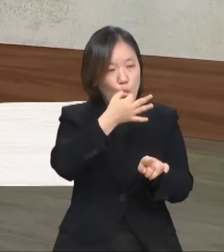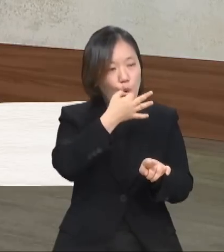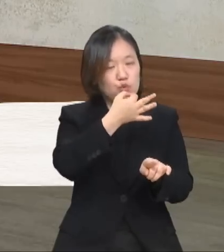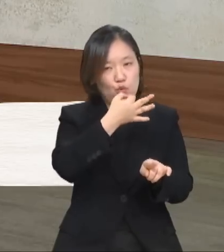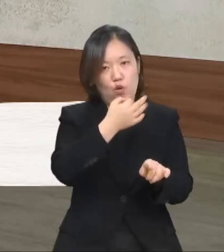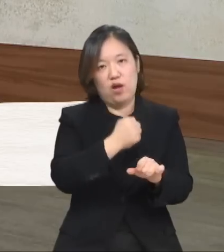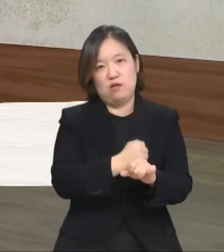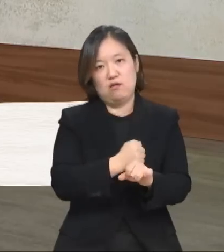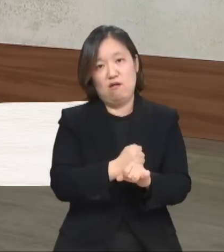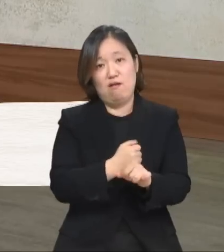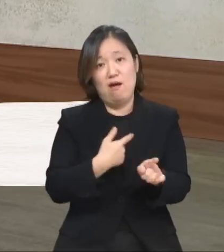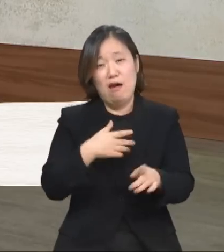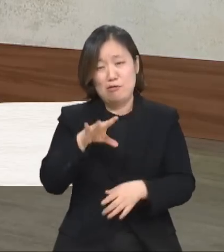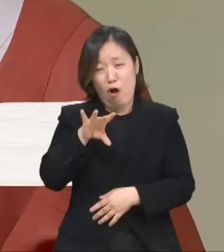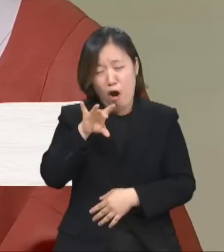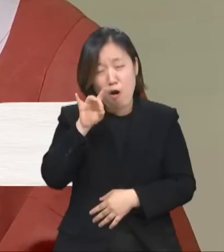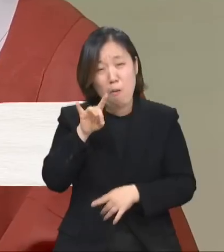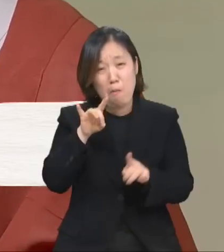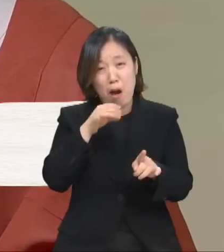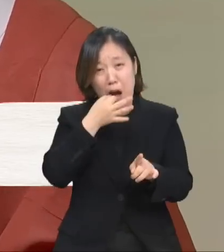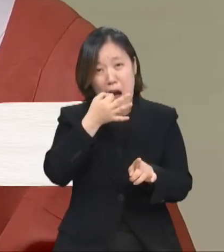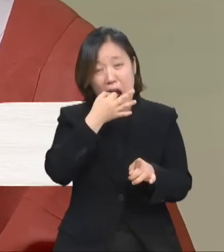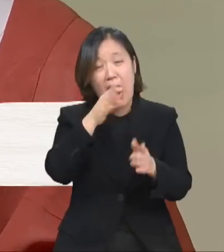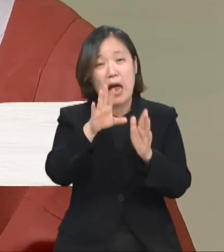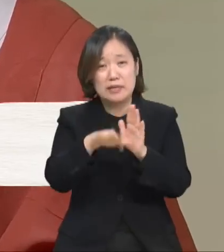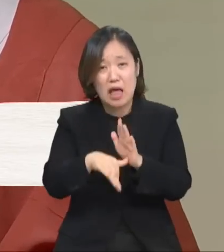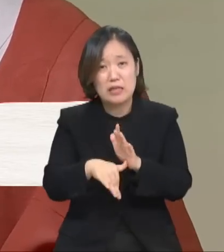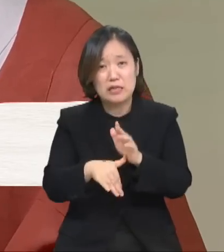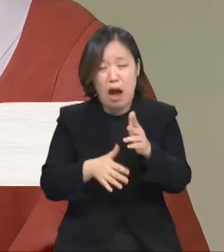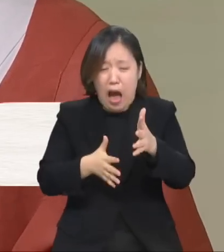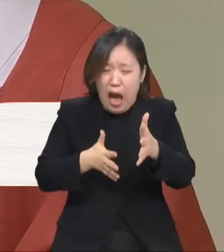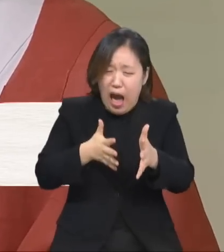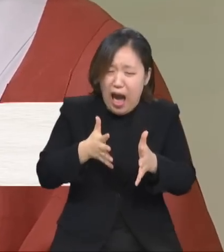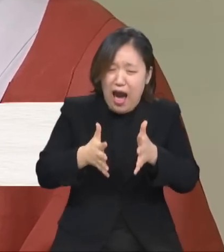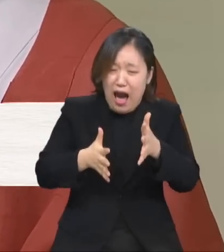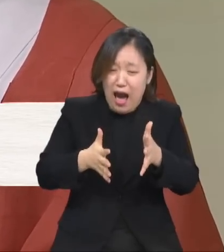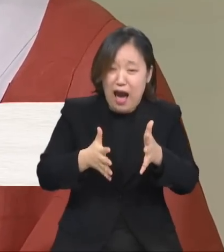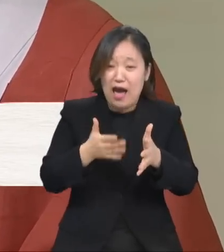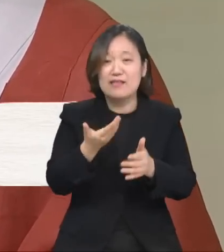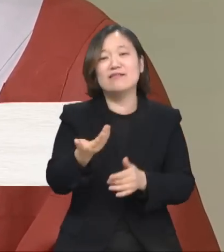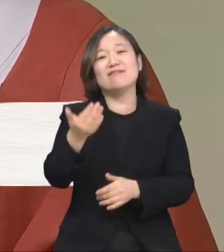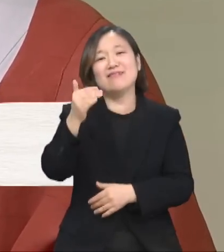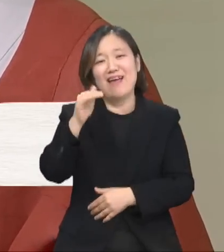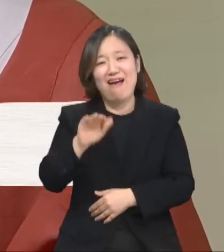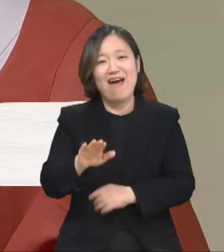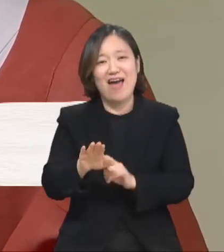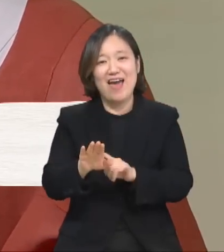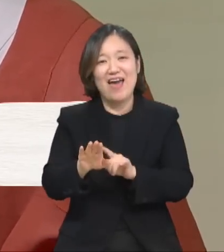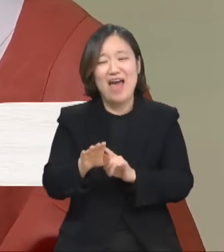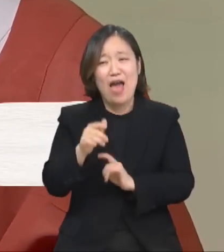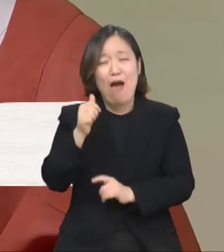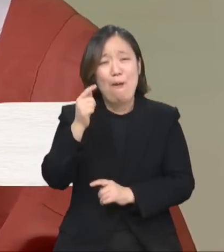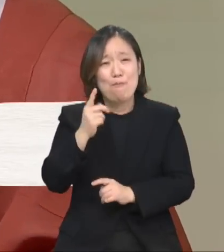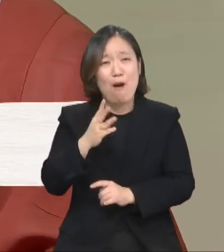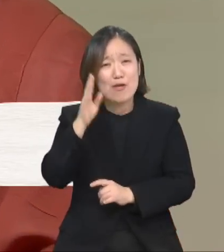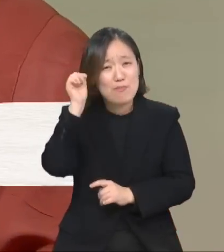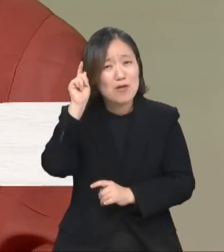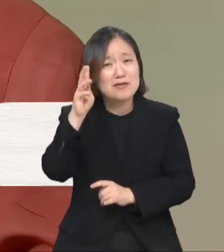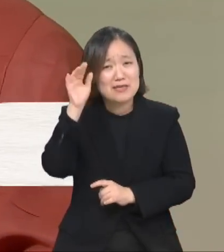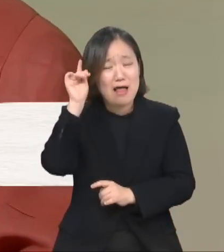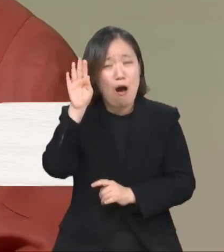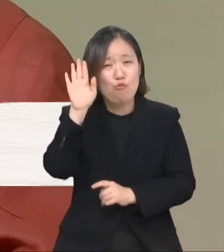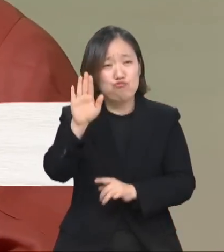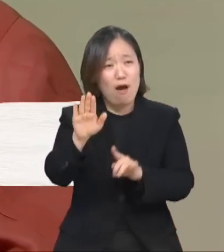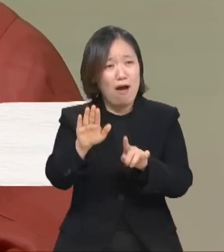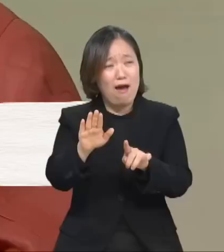처음에는 혀가 꼬여서 발음이 잘 안되었는데 며칠이 지나니 세